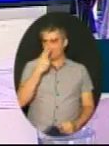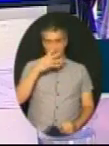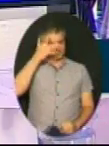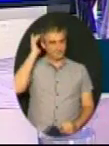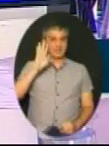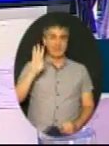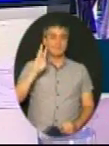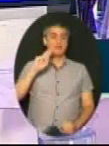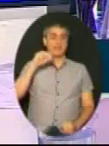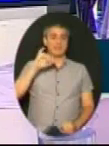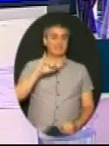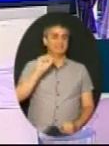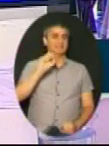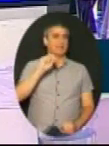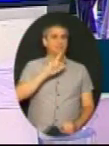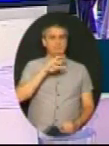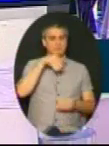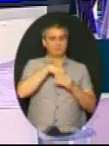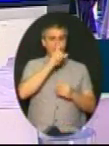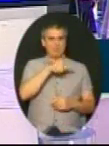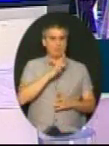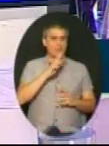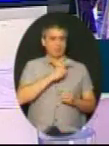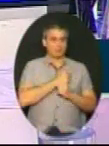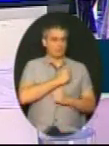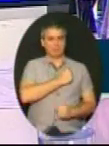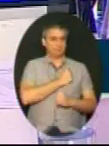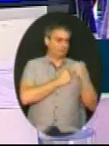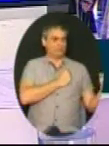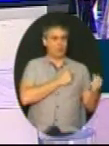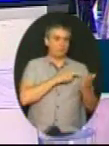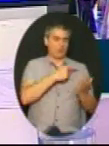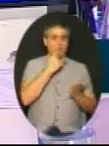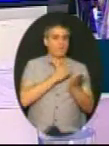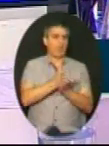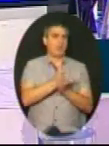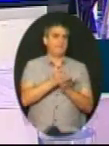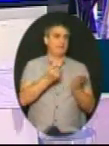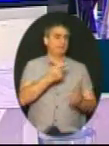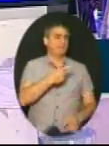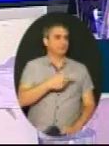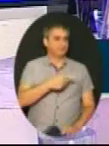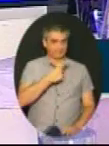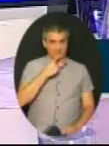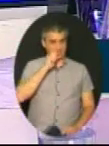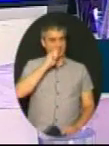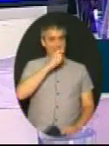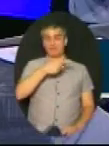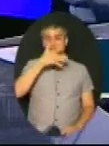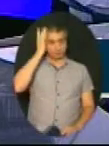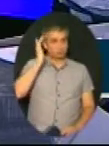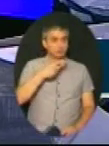סנדרס, שאתה אומר מי היה מצביע למועמד כל כך רדיקלי, ופשוט בגלל האמת שלו, וזה שהוא לא... אגב, הזכרת גבר, ושאר